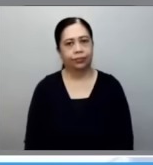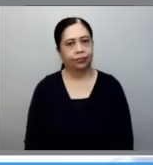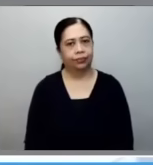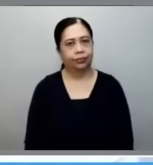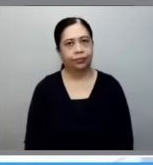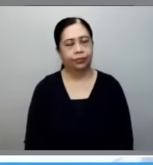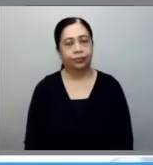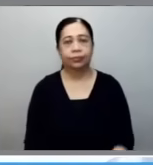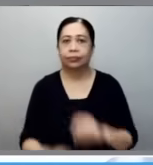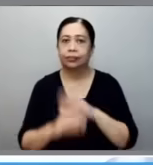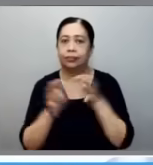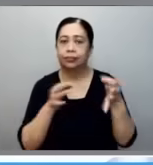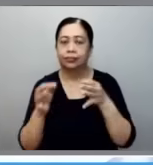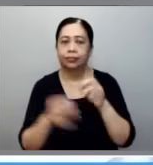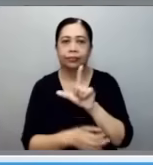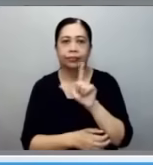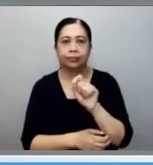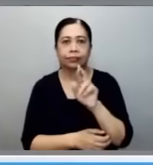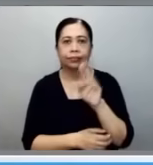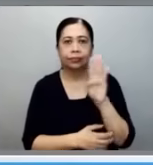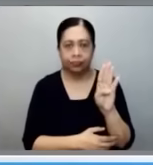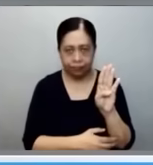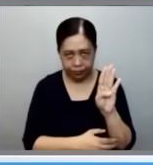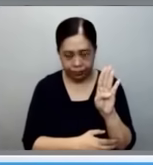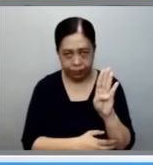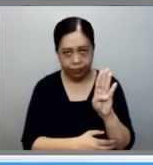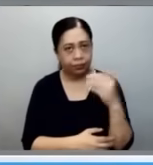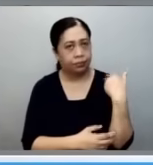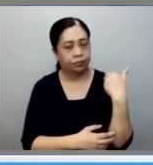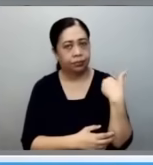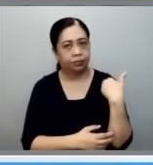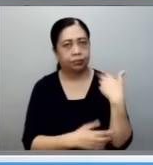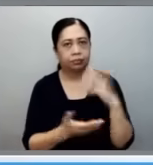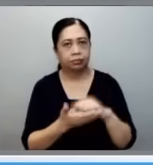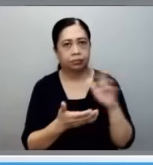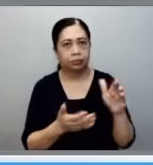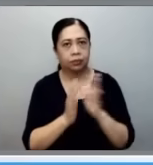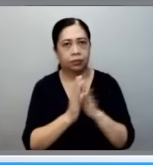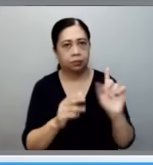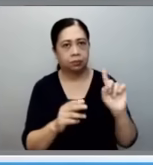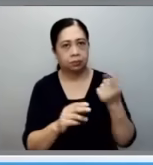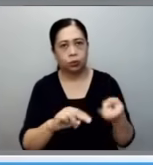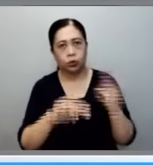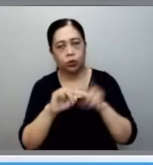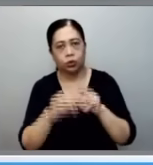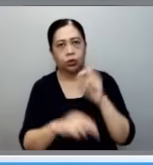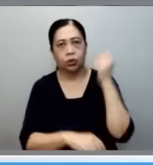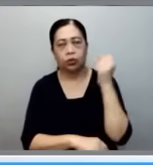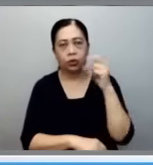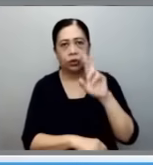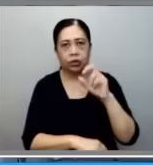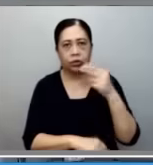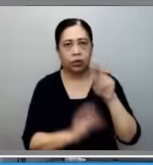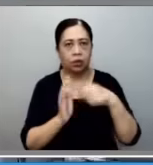Nilinaw ng Land Transportation Franchising and Regulatory Board na hindi pa nila ibinabasura ang hiling na pisong rush hour rate na ilang transport group.